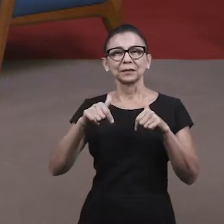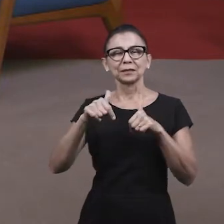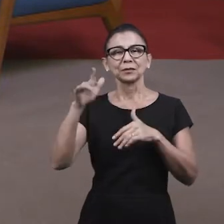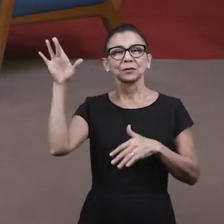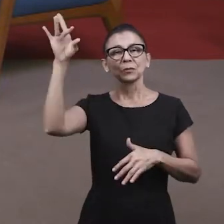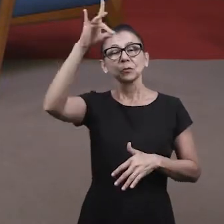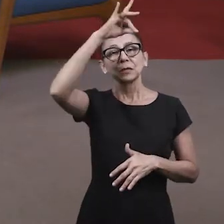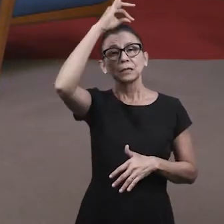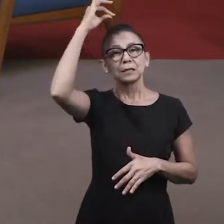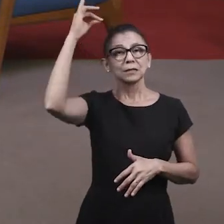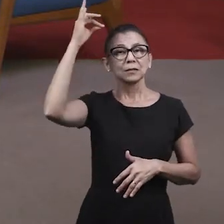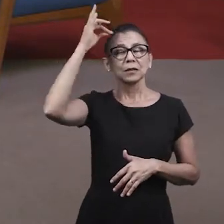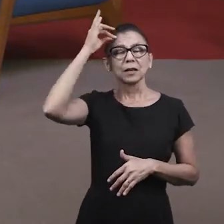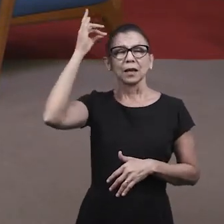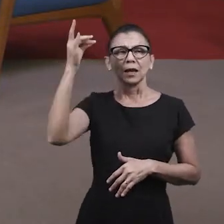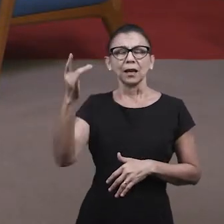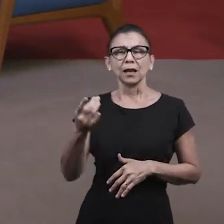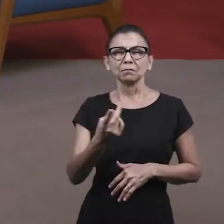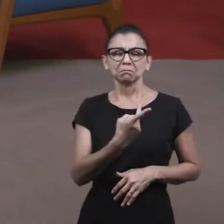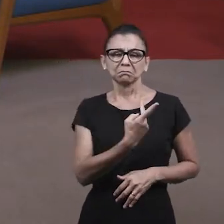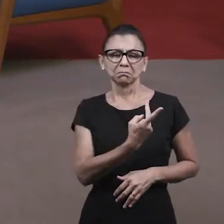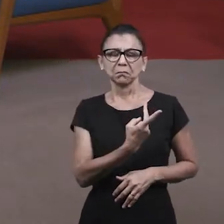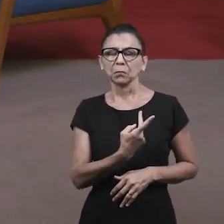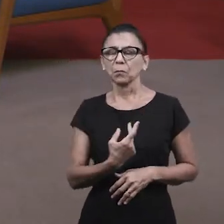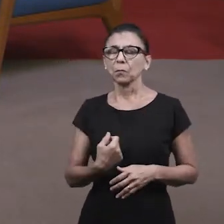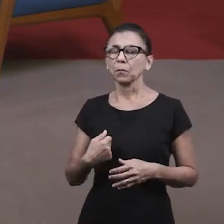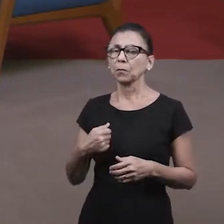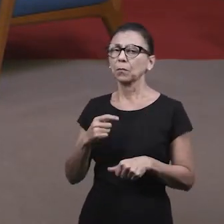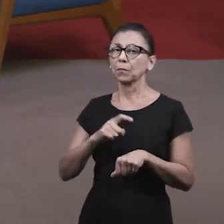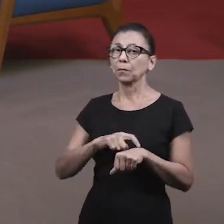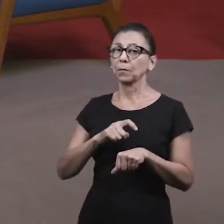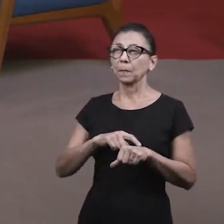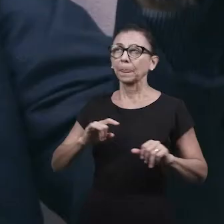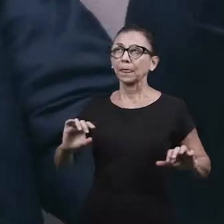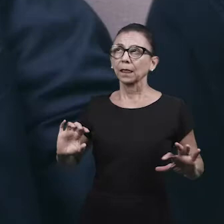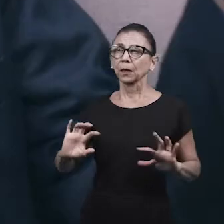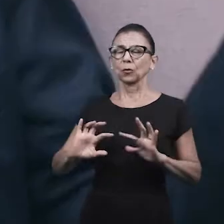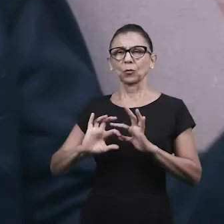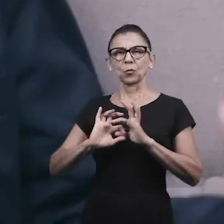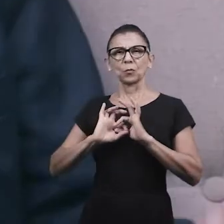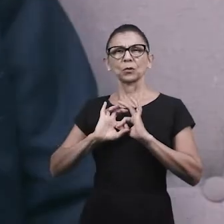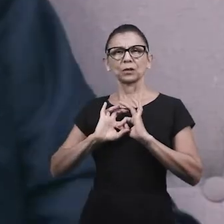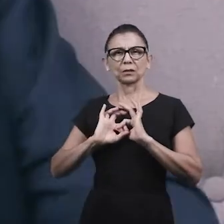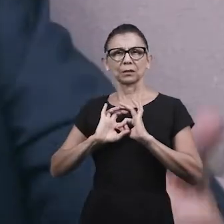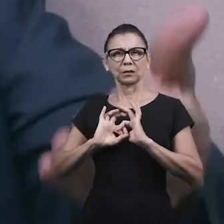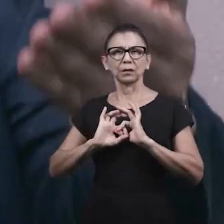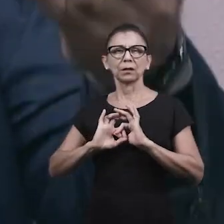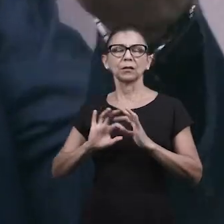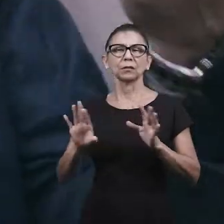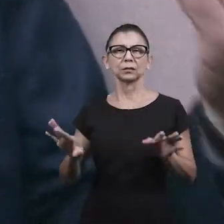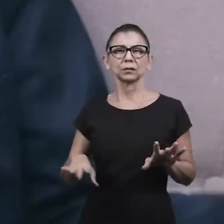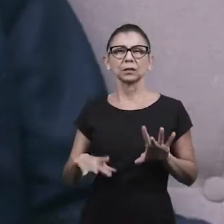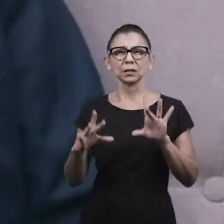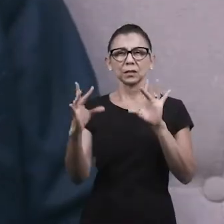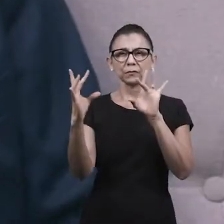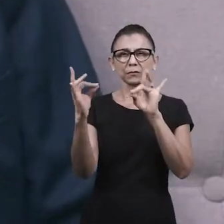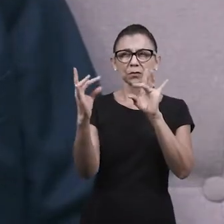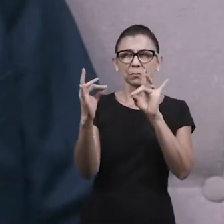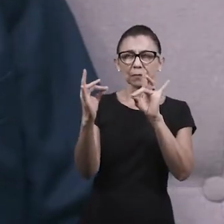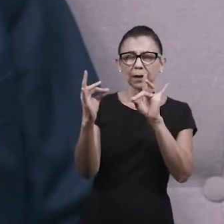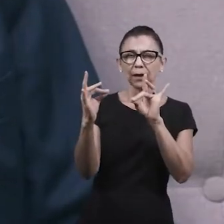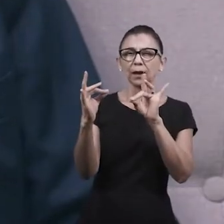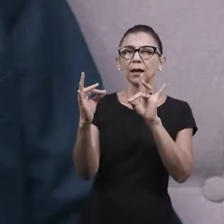ce n'est rien de plus que s'approfondir un peu plus dans ce qui est révélé par le Saint-Esprit. Pour nous, c'est un moment de